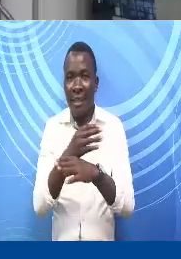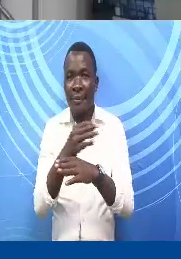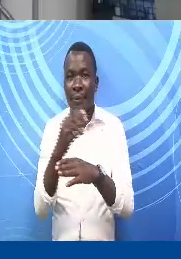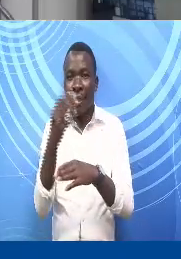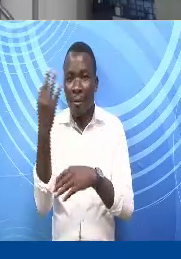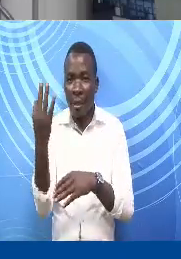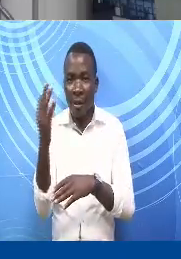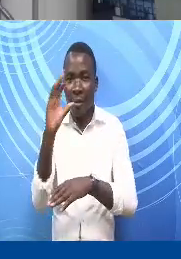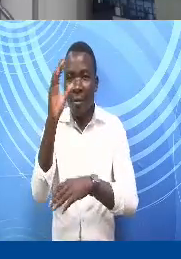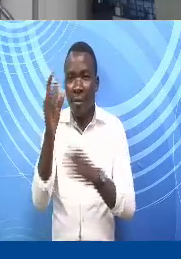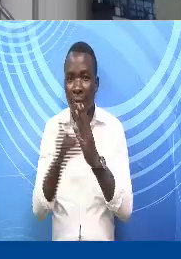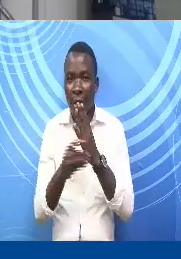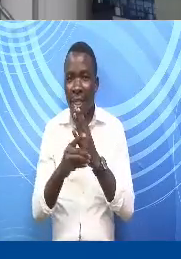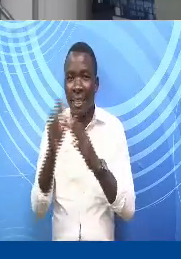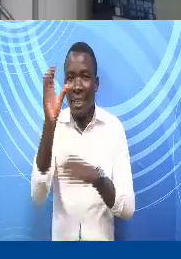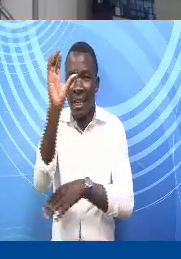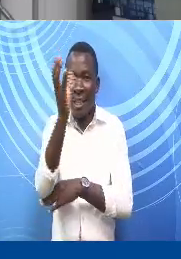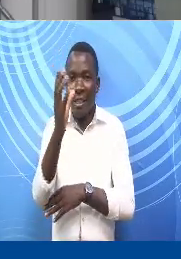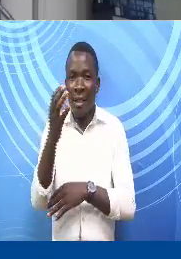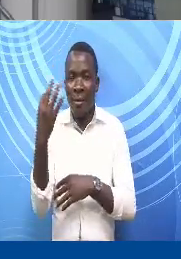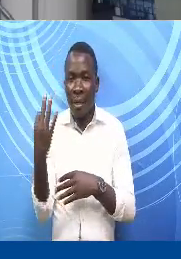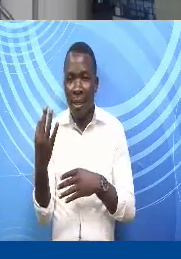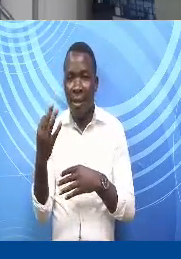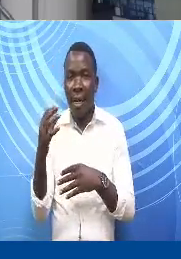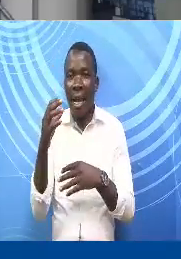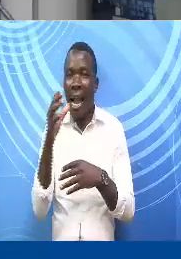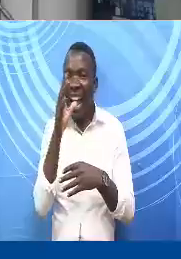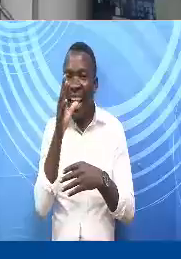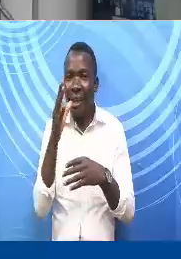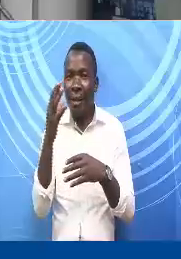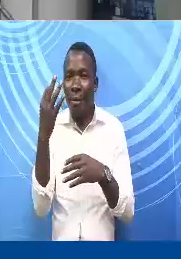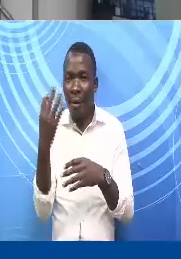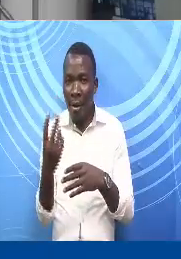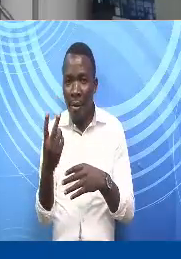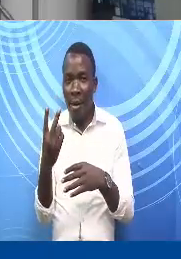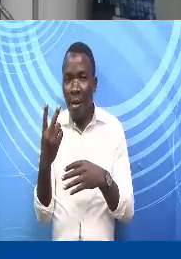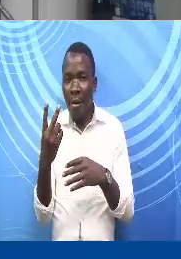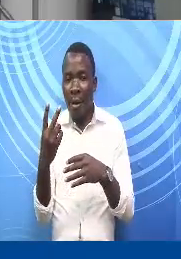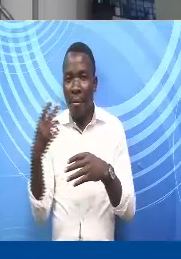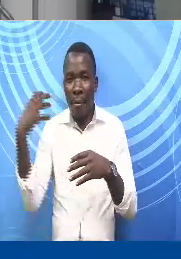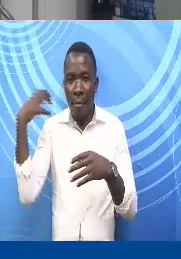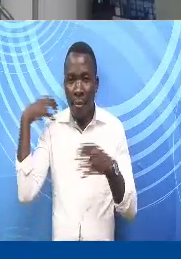mu karere ka Gisagara 2 bo mu karere ka Bugesera 2 bo mu karere ka